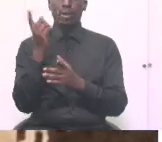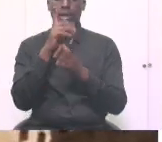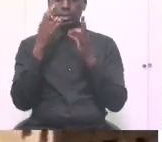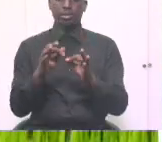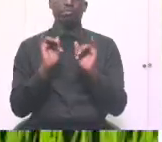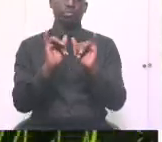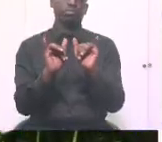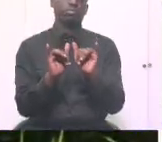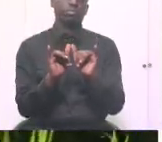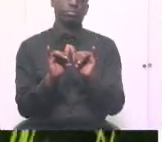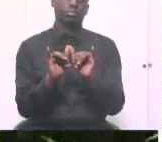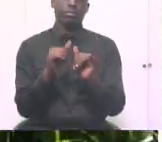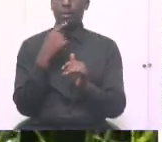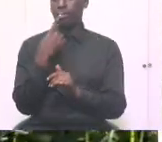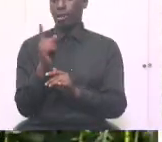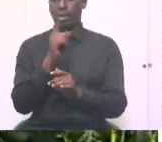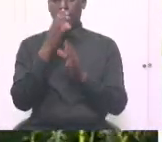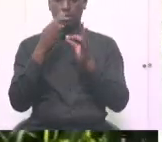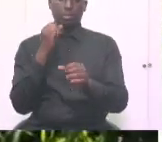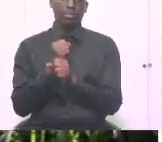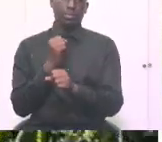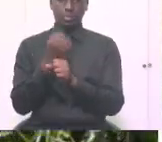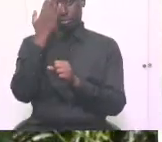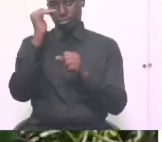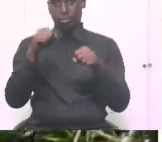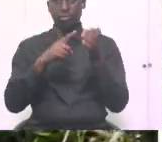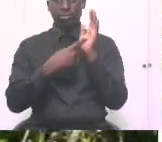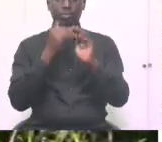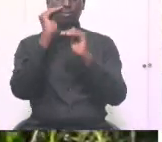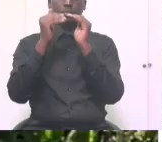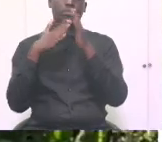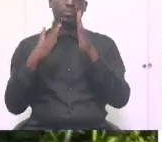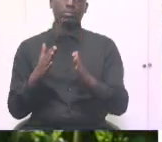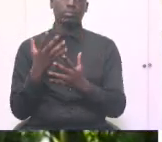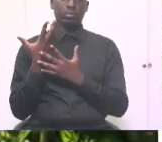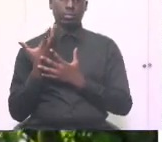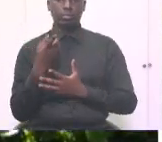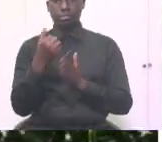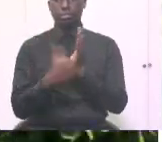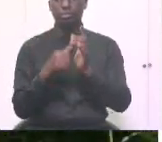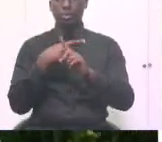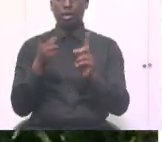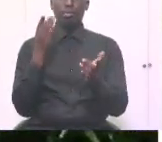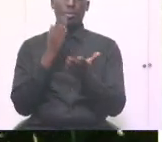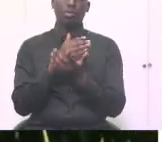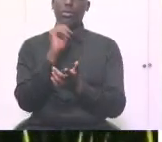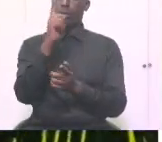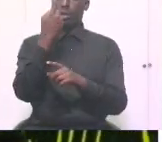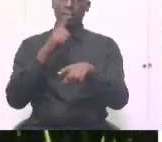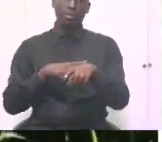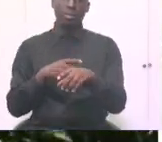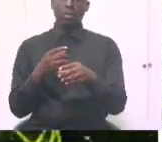zisigurebye. Bavuga ko ntako batagize ngo bagaragarize inzego z'ubuyobozi uburemere bw'iki kibazo, ariko ngo nta na rimwe